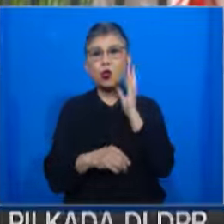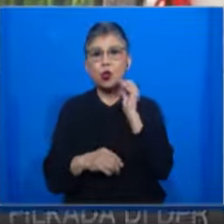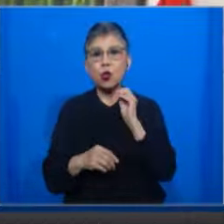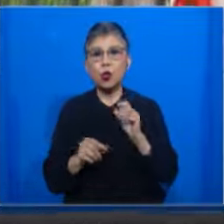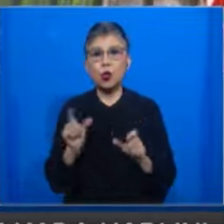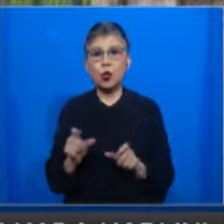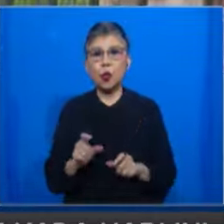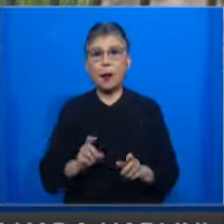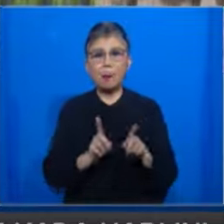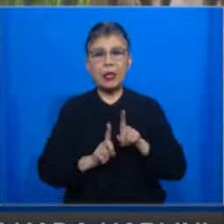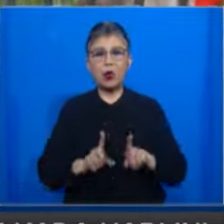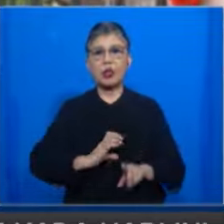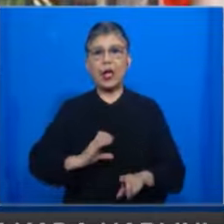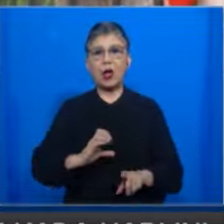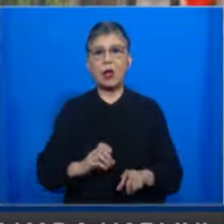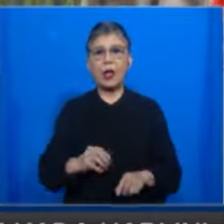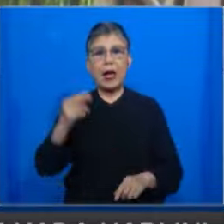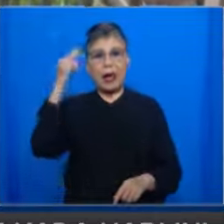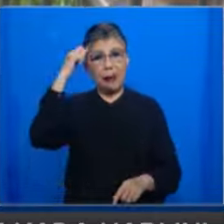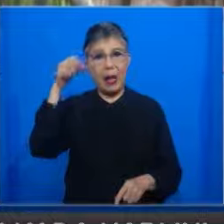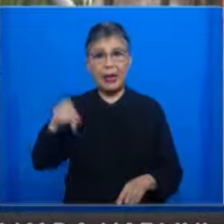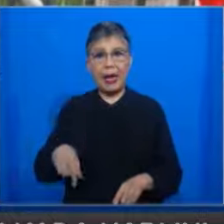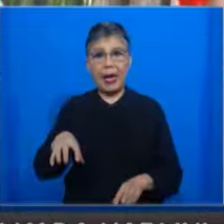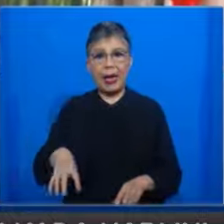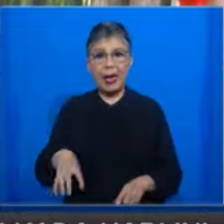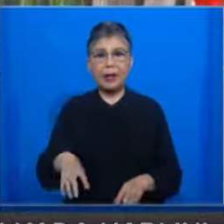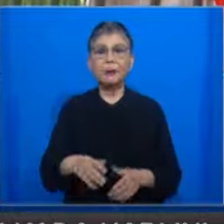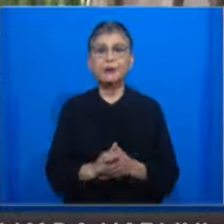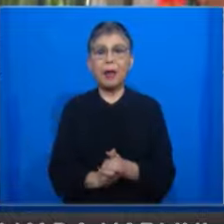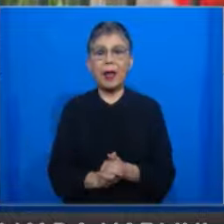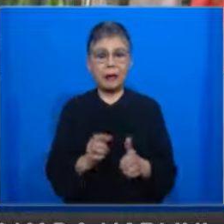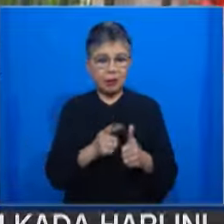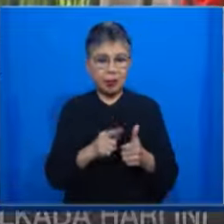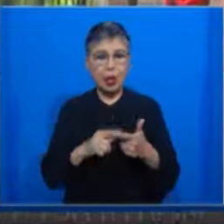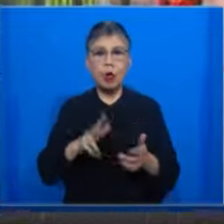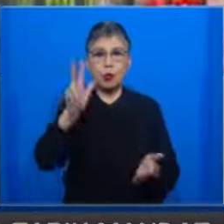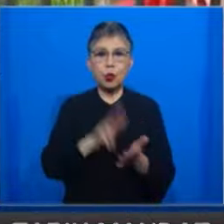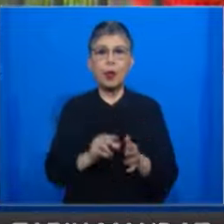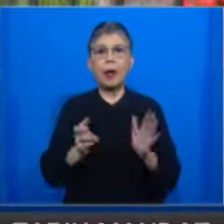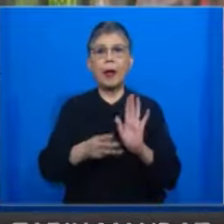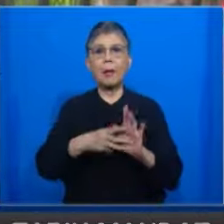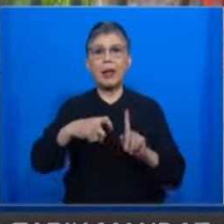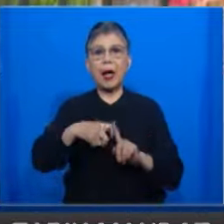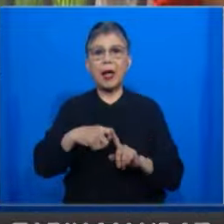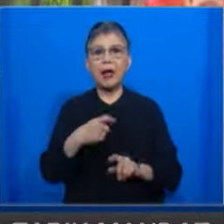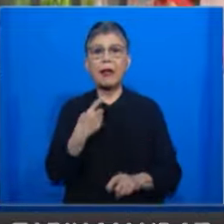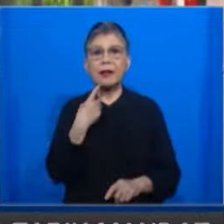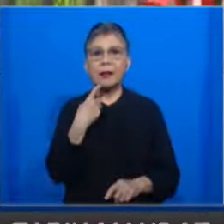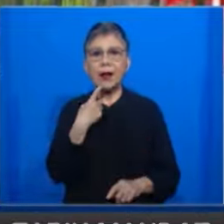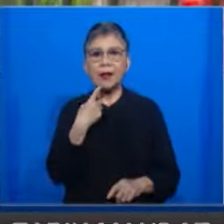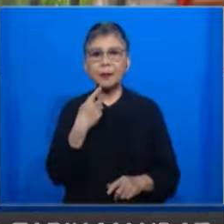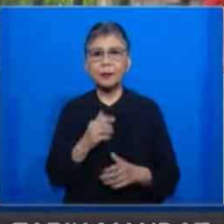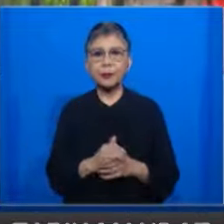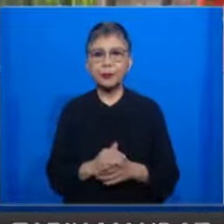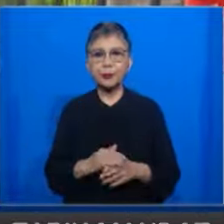bagi pasangan calon kepala daerah, dan juga terkait dengan putusan Mahkamah Konstitusi